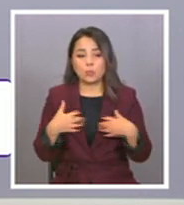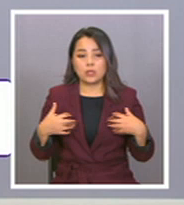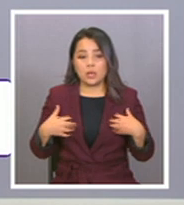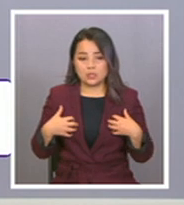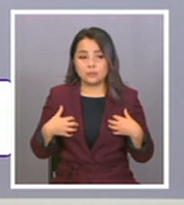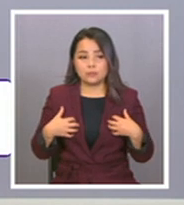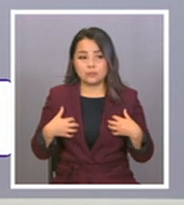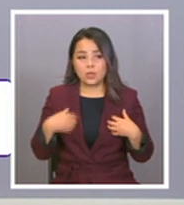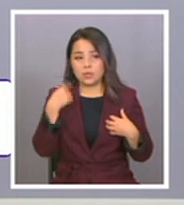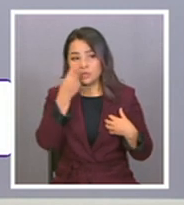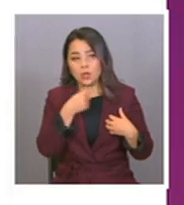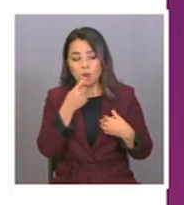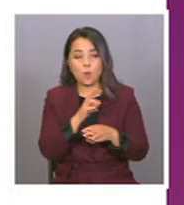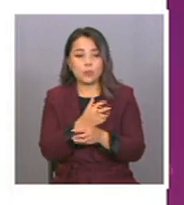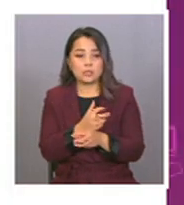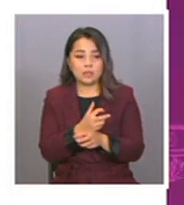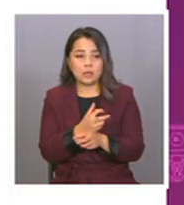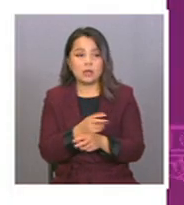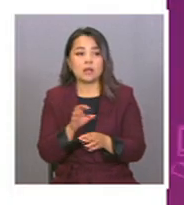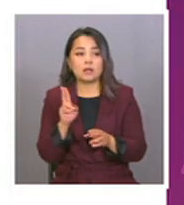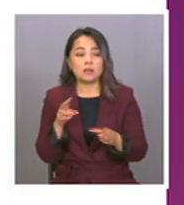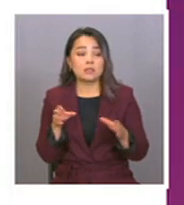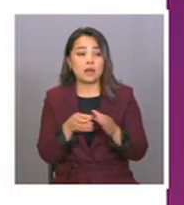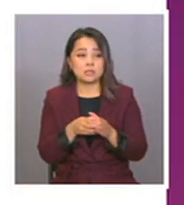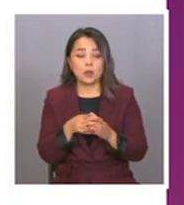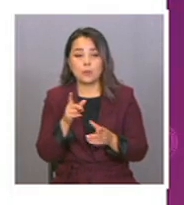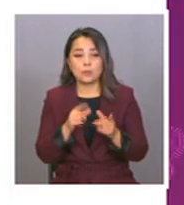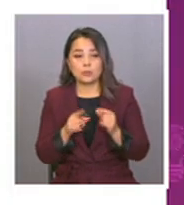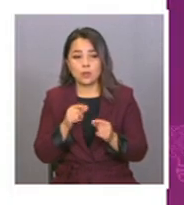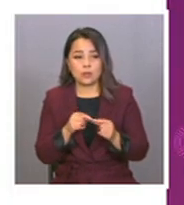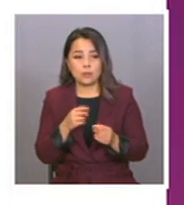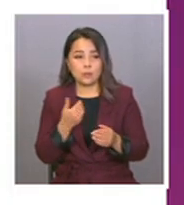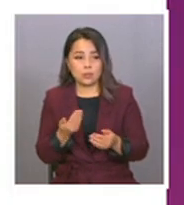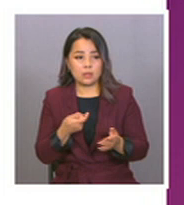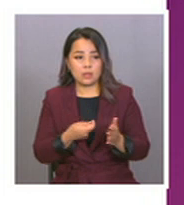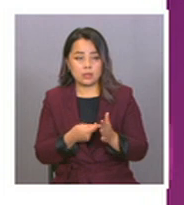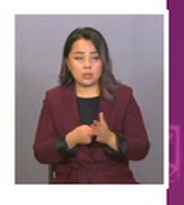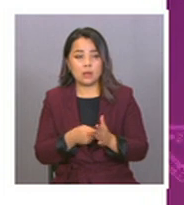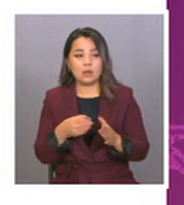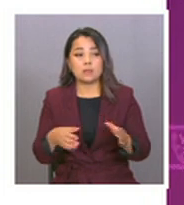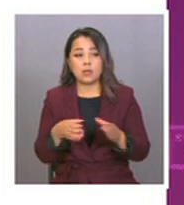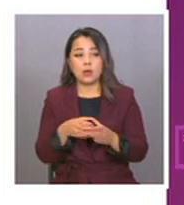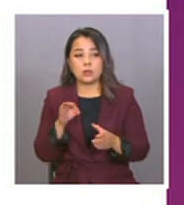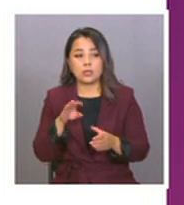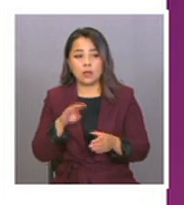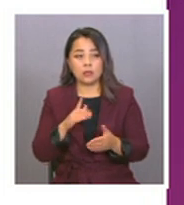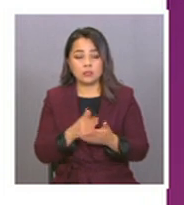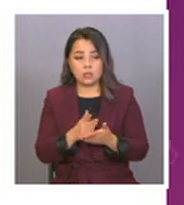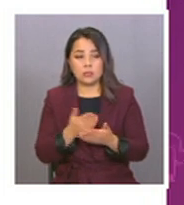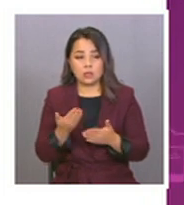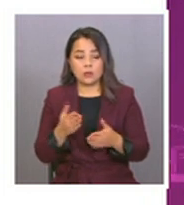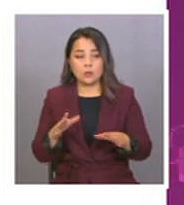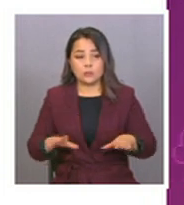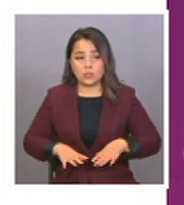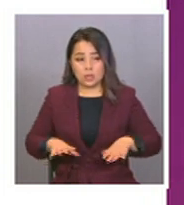тип, омыртқалылар, класс, сүтқоректілер, отряд, тақтияқтылар, тұқымдас, жылқылар,